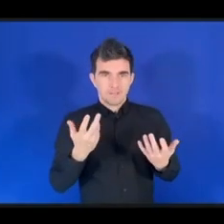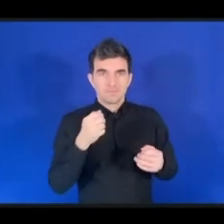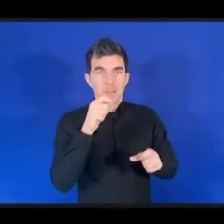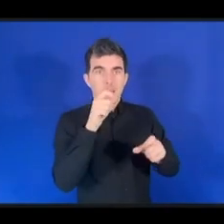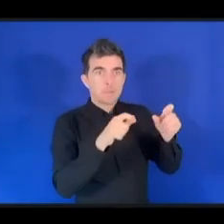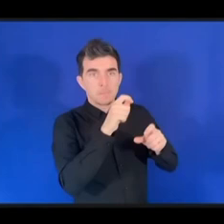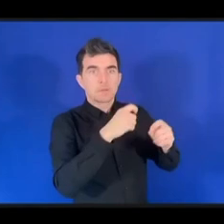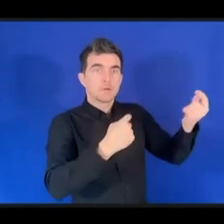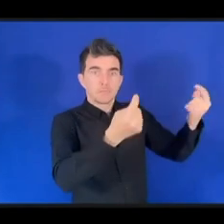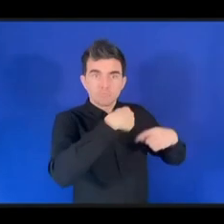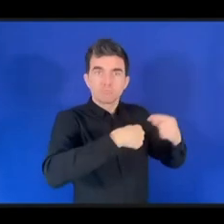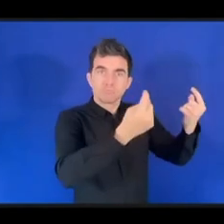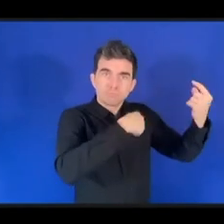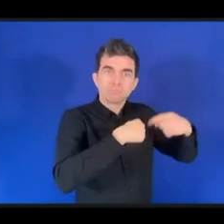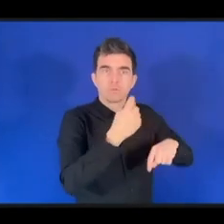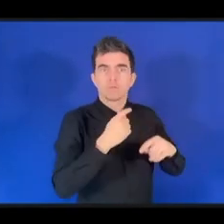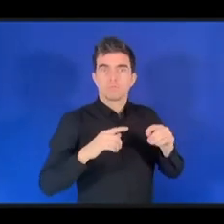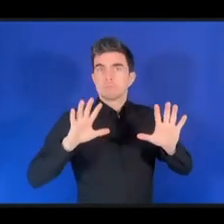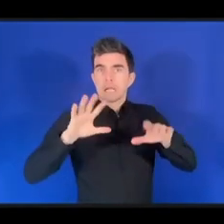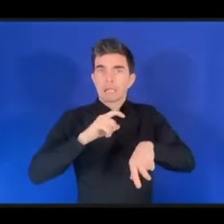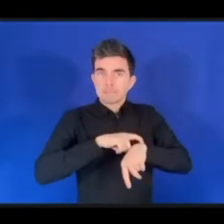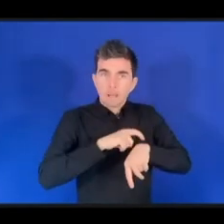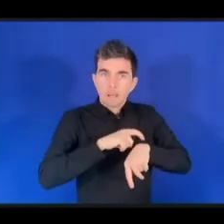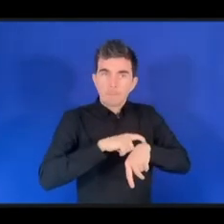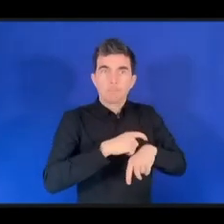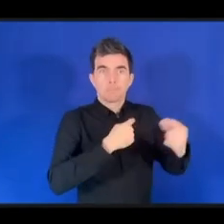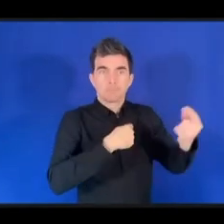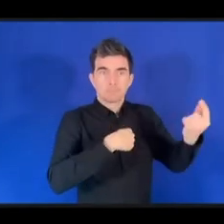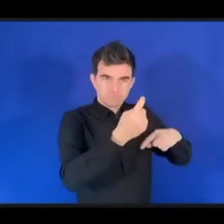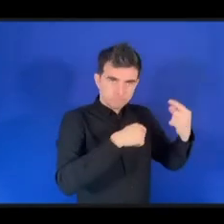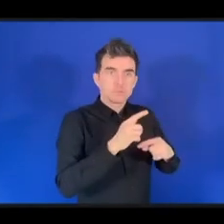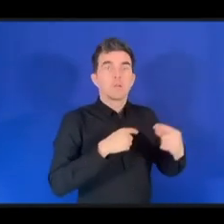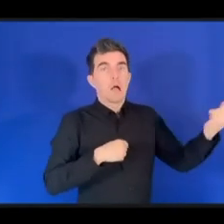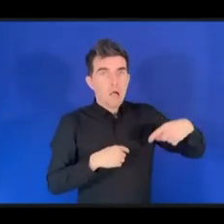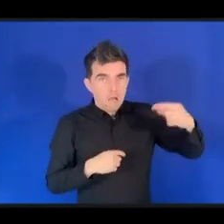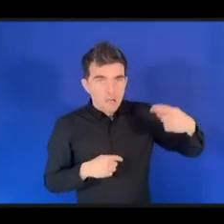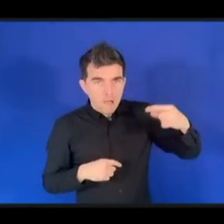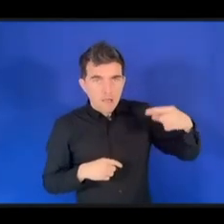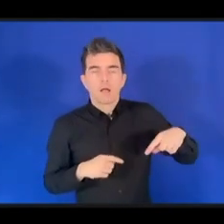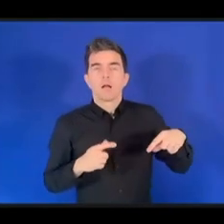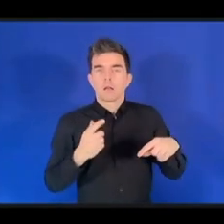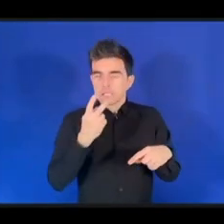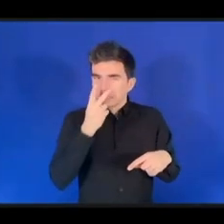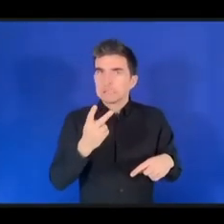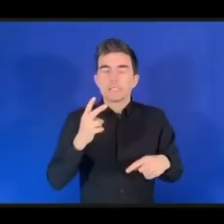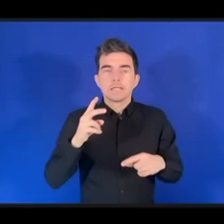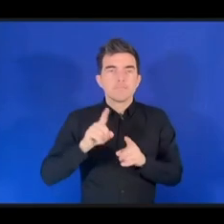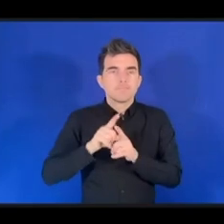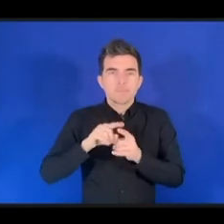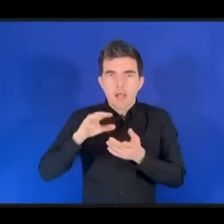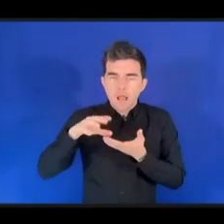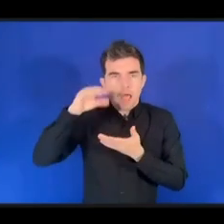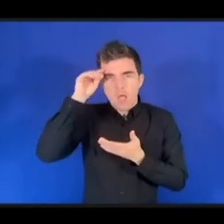يكررون زياراتهم الى كيوتو لانه في كل مره يكتشفون سحرا جديدا في المدينه نامل